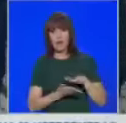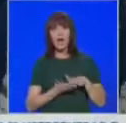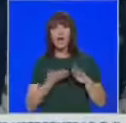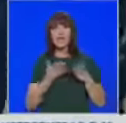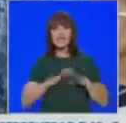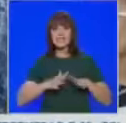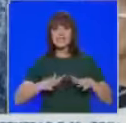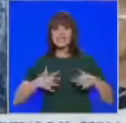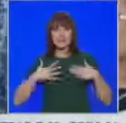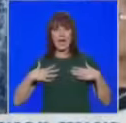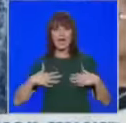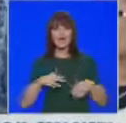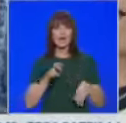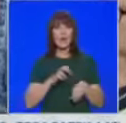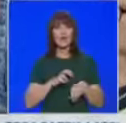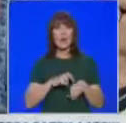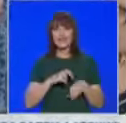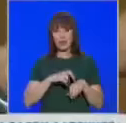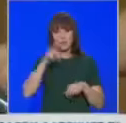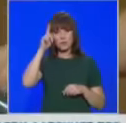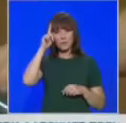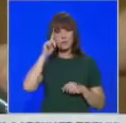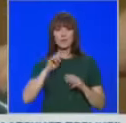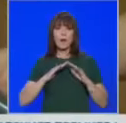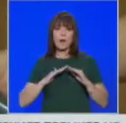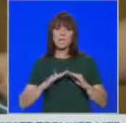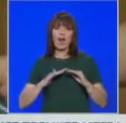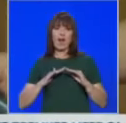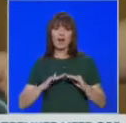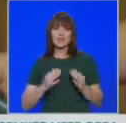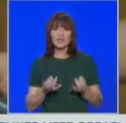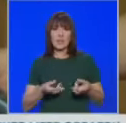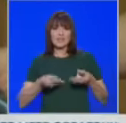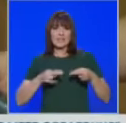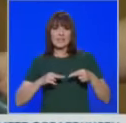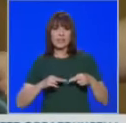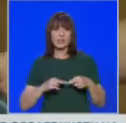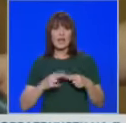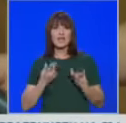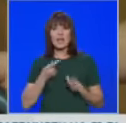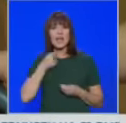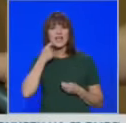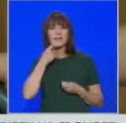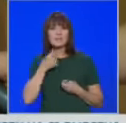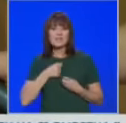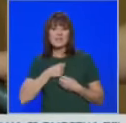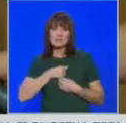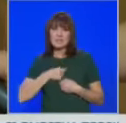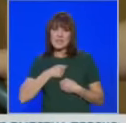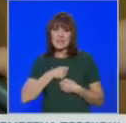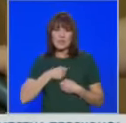че състоянието на Дебора бавно се подобрява. Но все още изпитва затруднения, смисъл